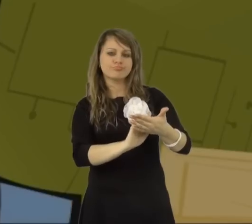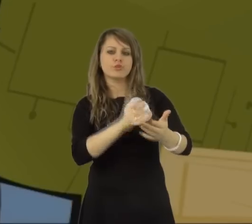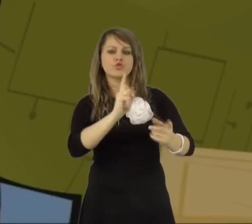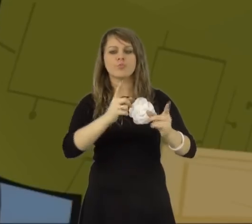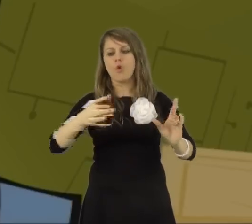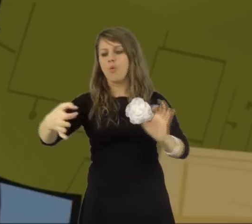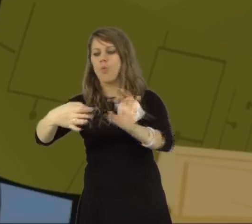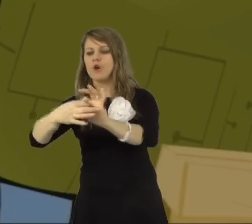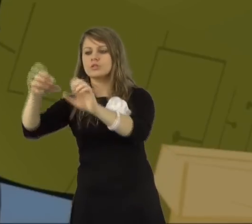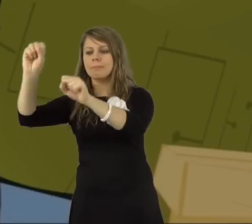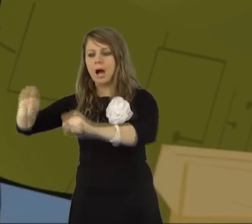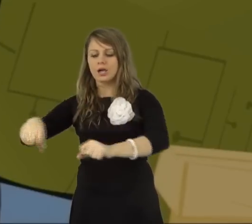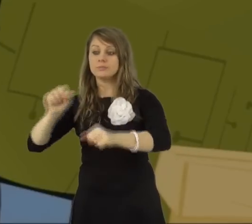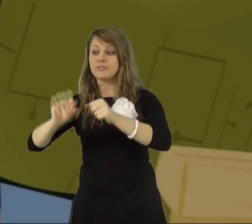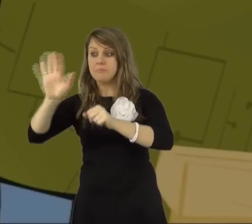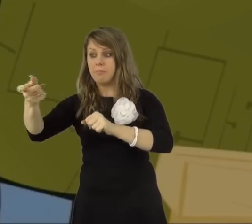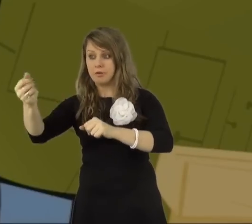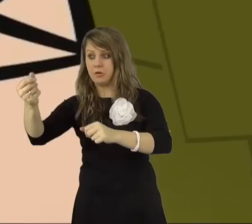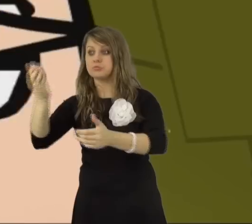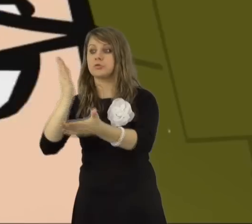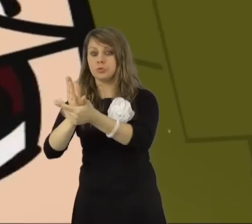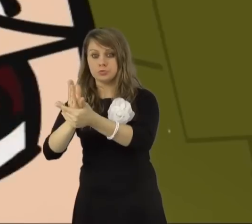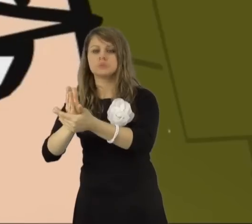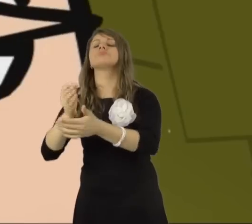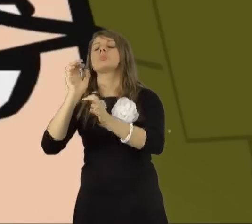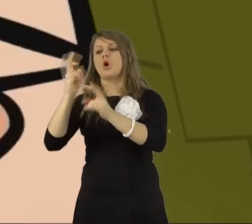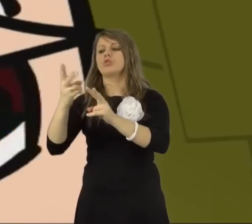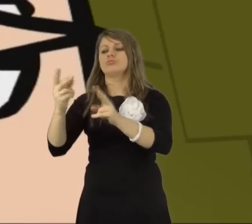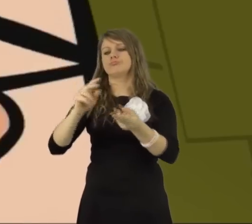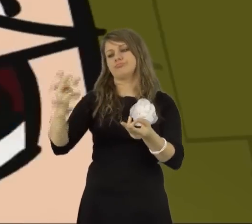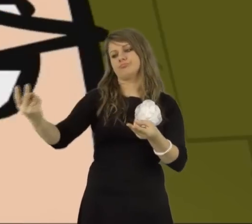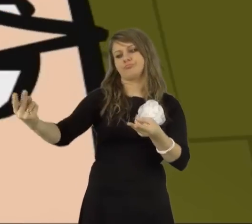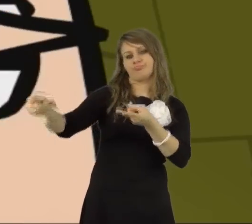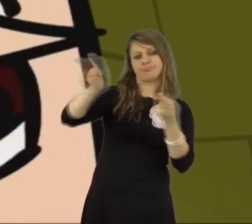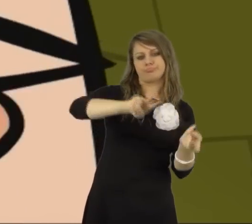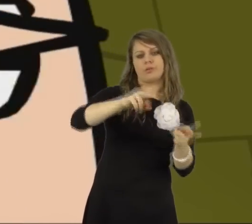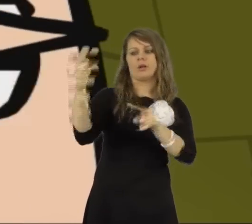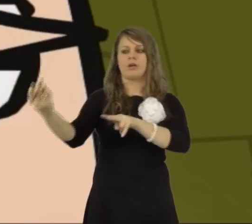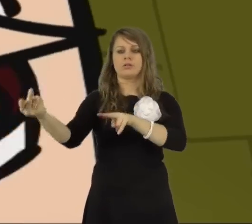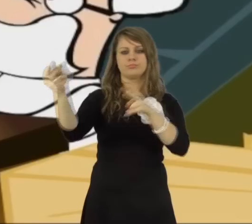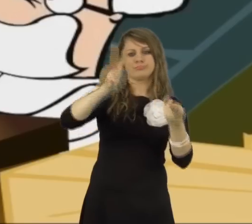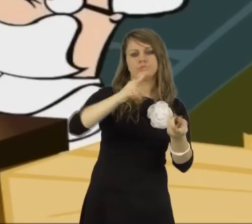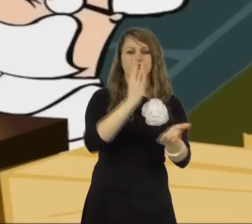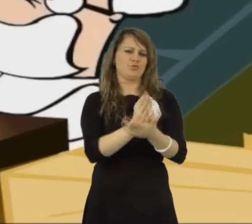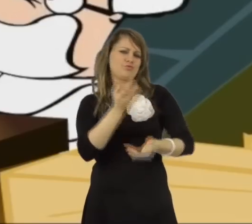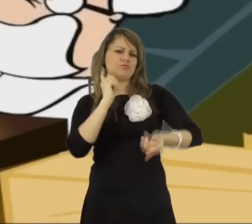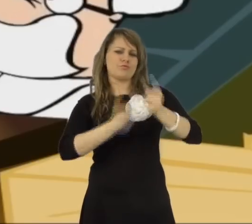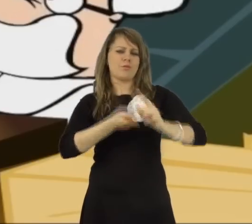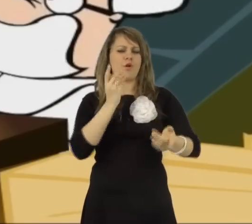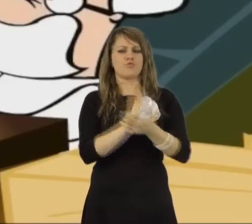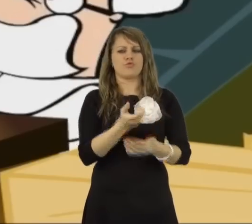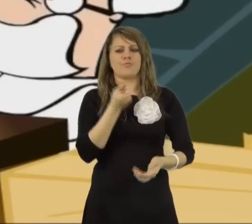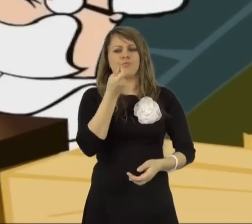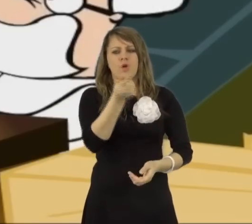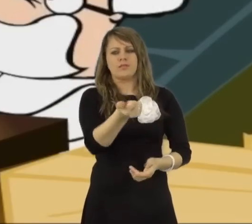i od razu sprawdza, czy klient ma pieniądze na koncie. Jeśli tak, dokonywana jest tak zwana autoryzacja i już